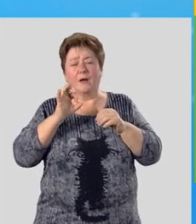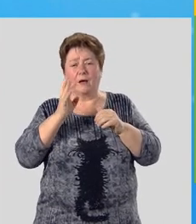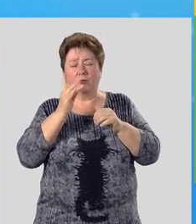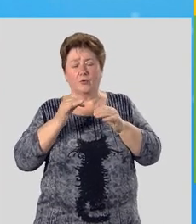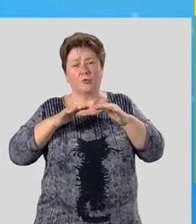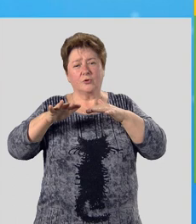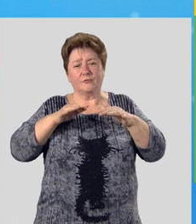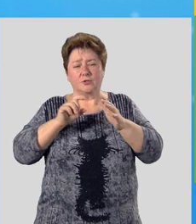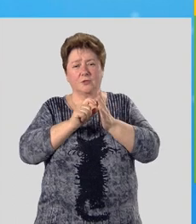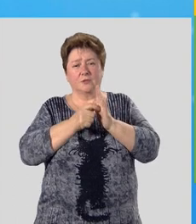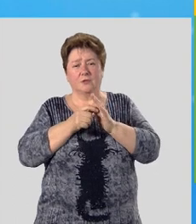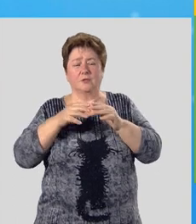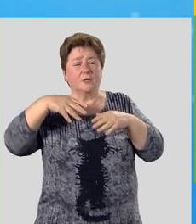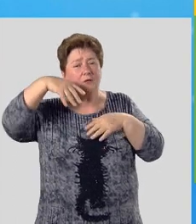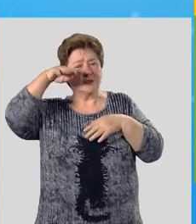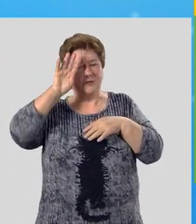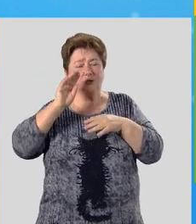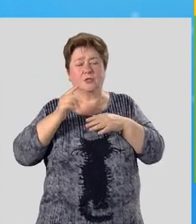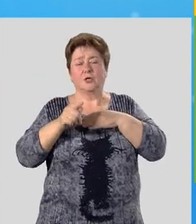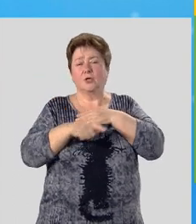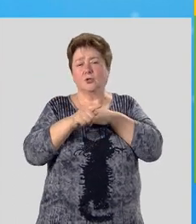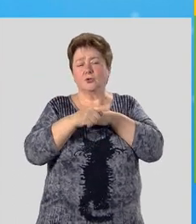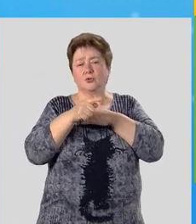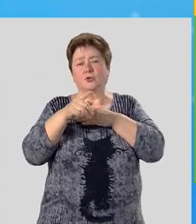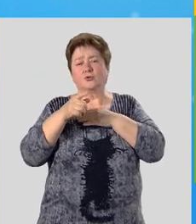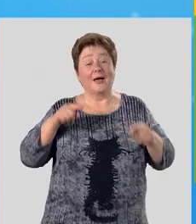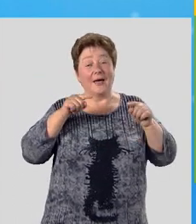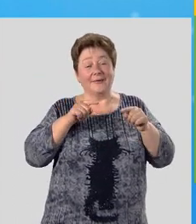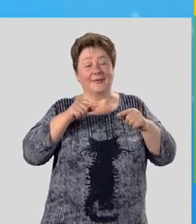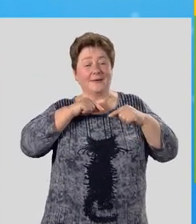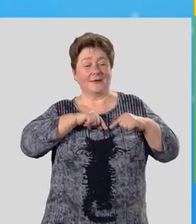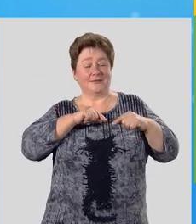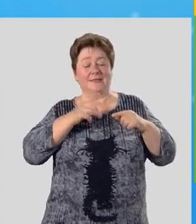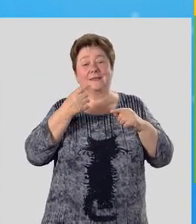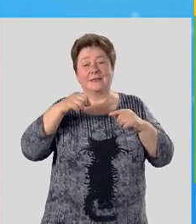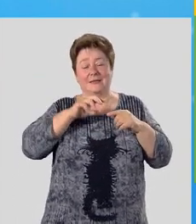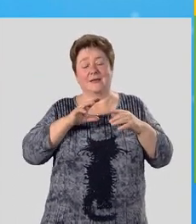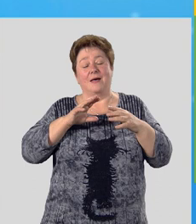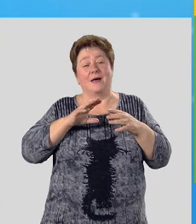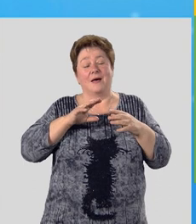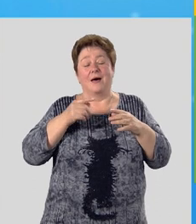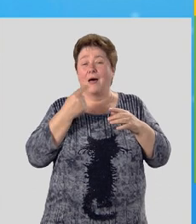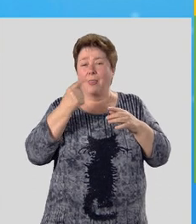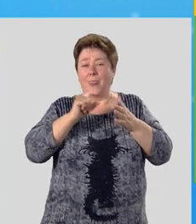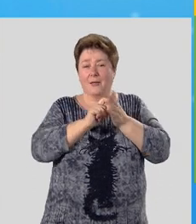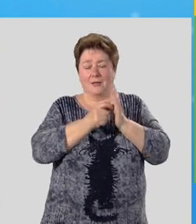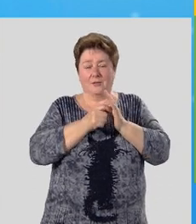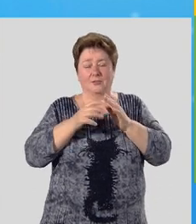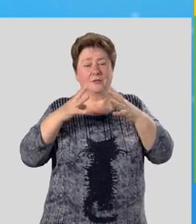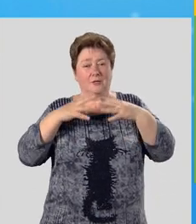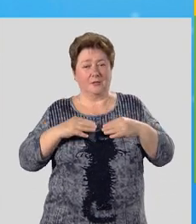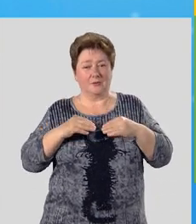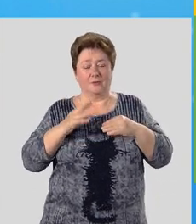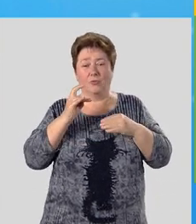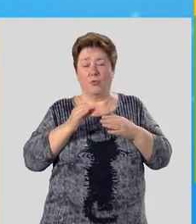Органоиды движения клетки – реснички и жгутики. Они характерны в основном для одноклеточных